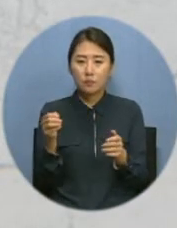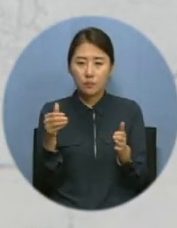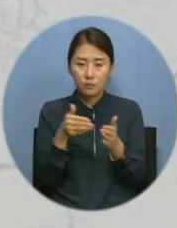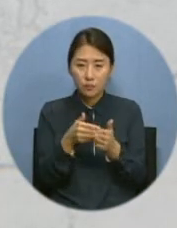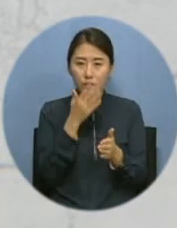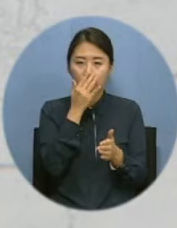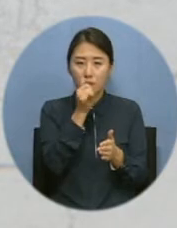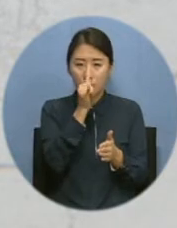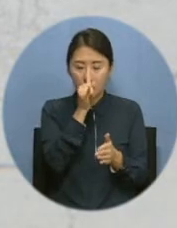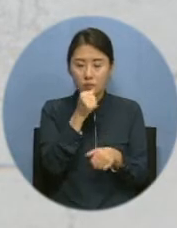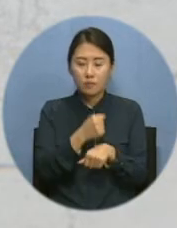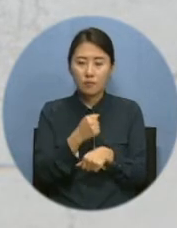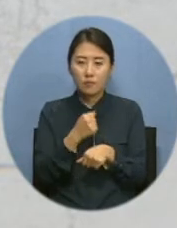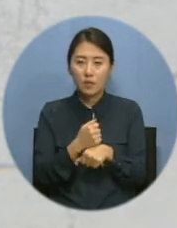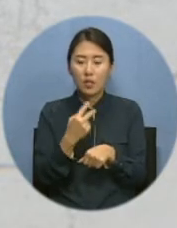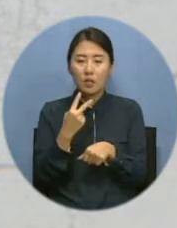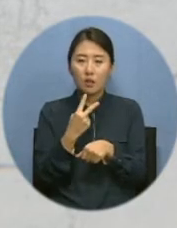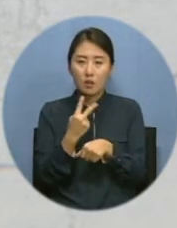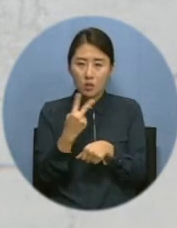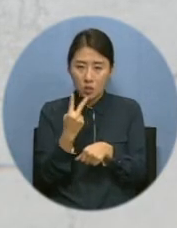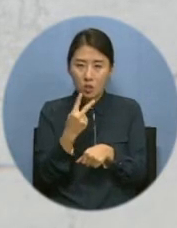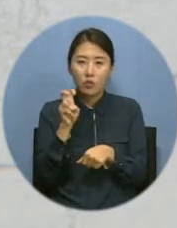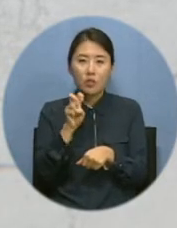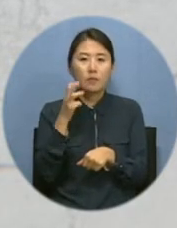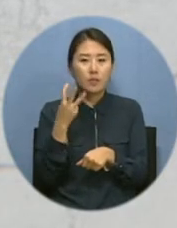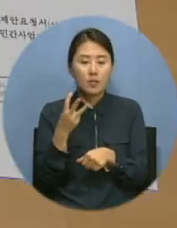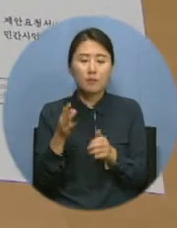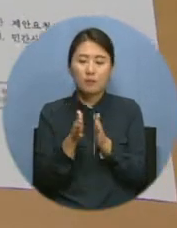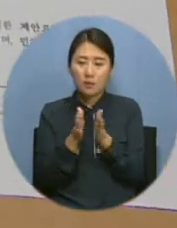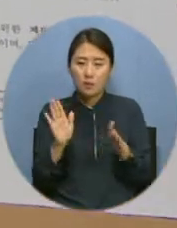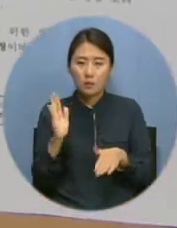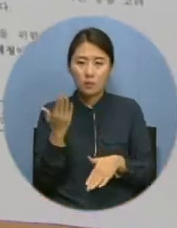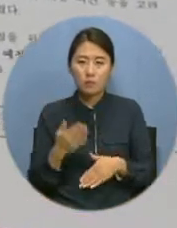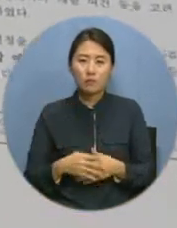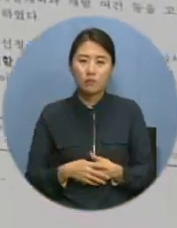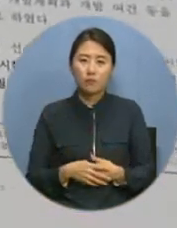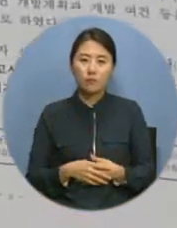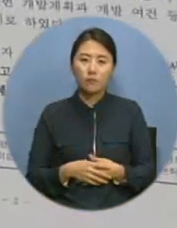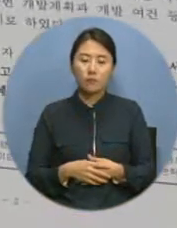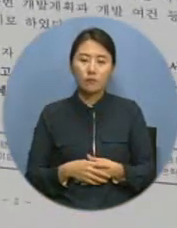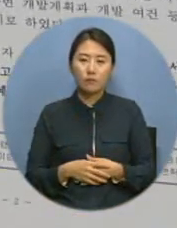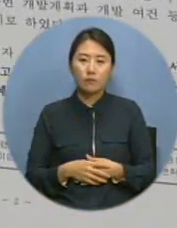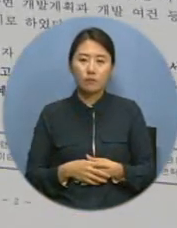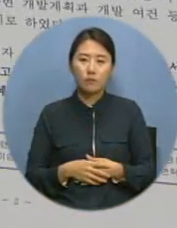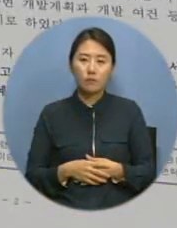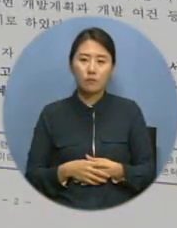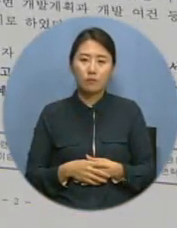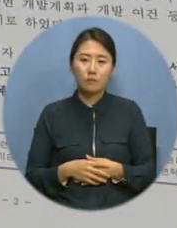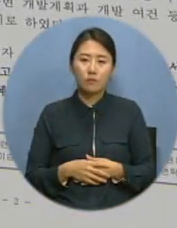될 신안산선은 2023년 운행에 들어갑니다. CNN 뉴스 김대영입니다.